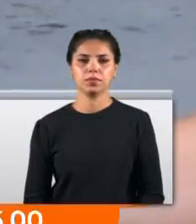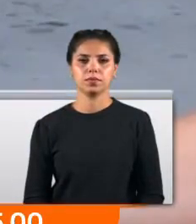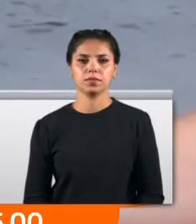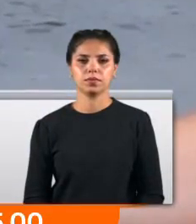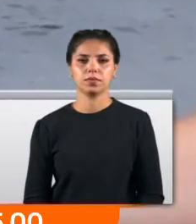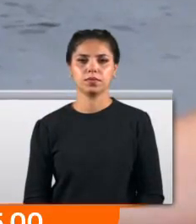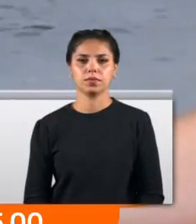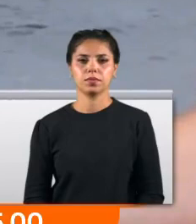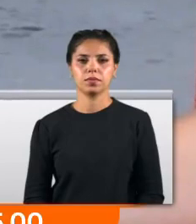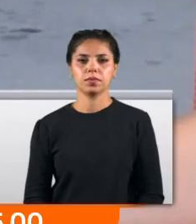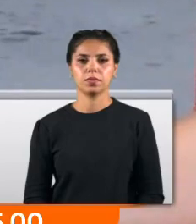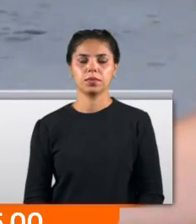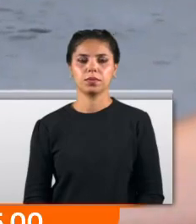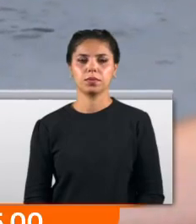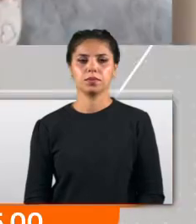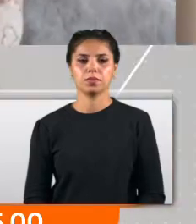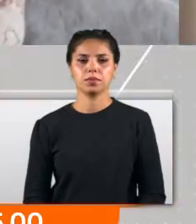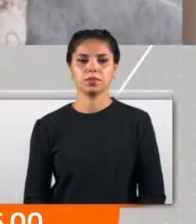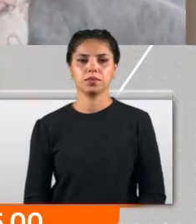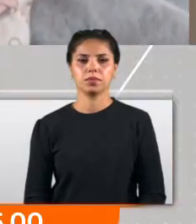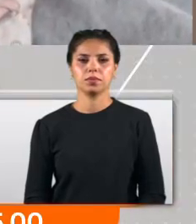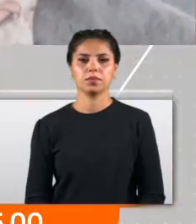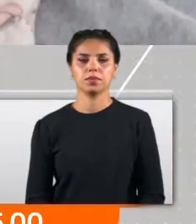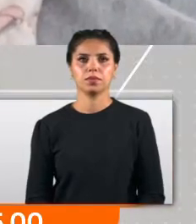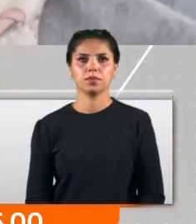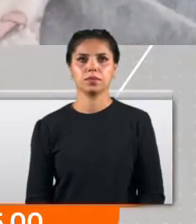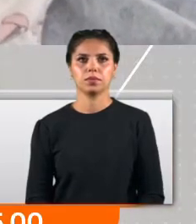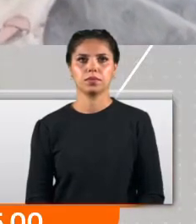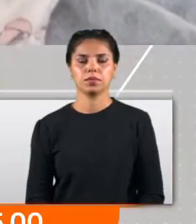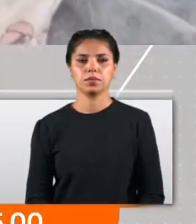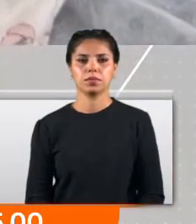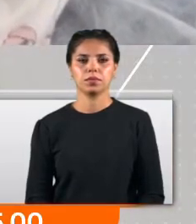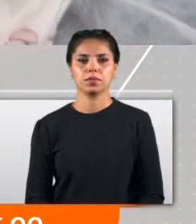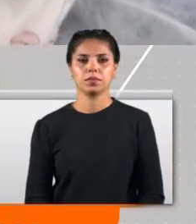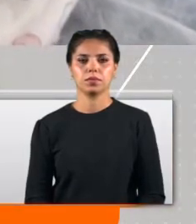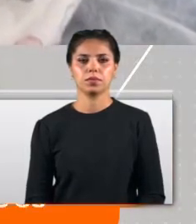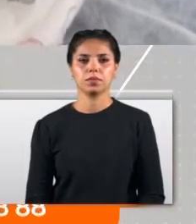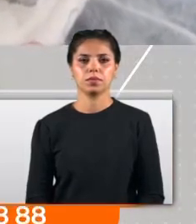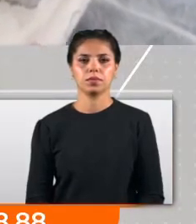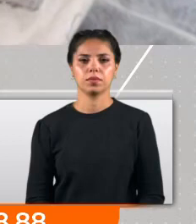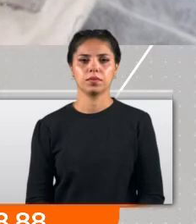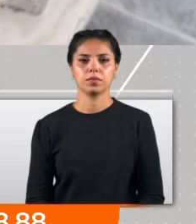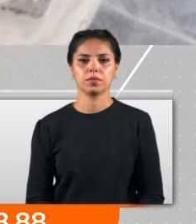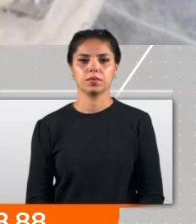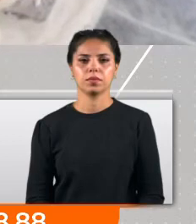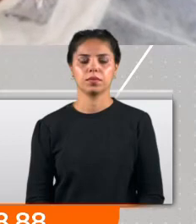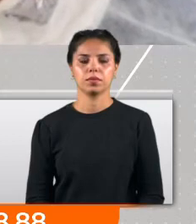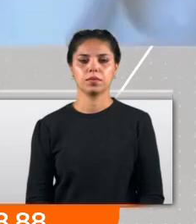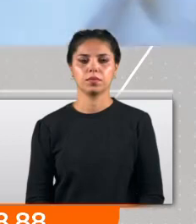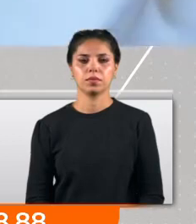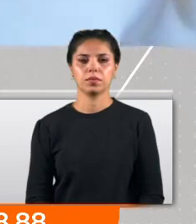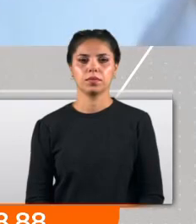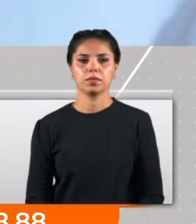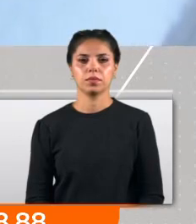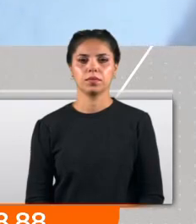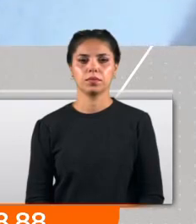birden çocuğun bağırma sesiyle yanına koştum çocuk olduğu yere yığıldı ama ayıktı yani Hala biz bir şey battı ya